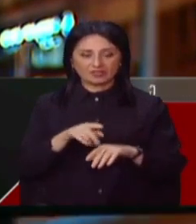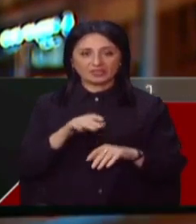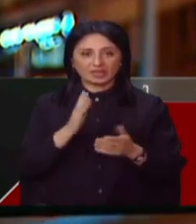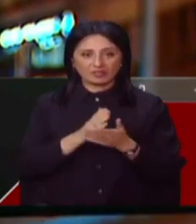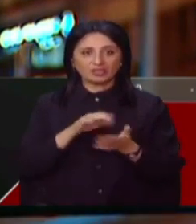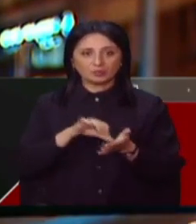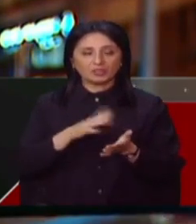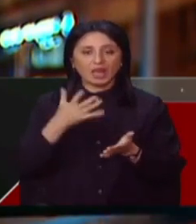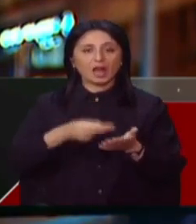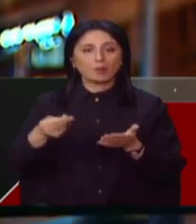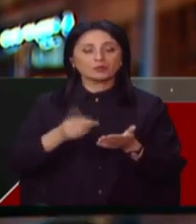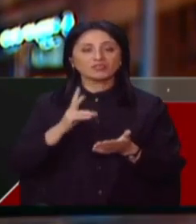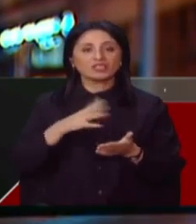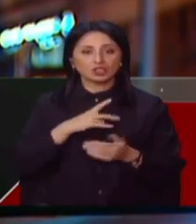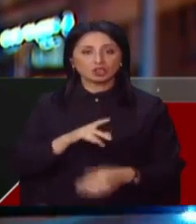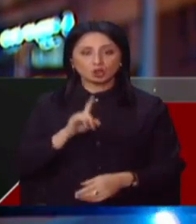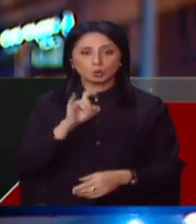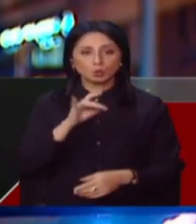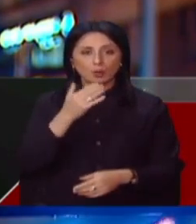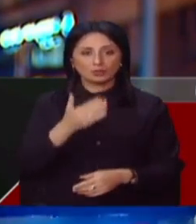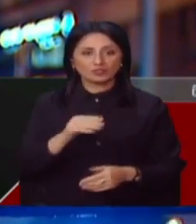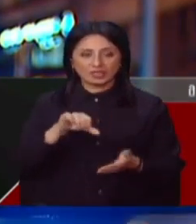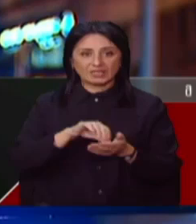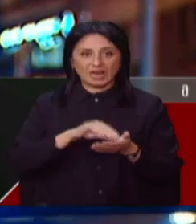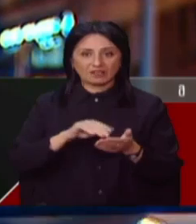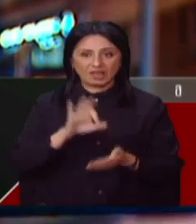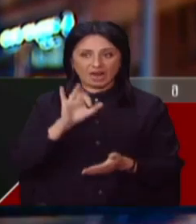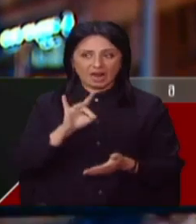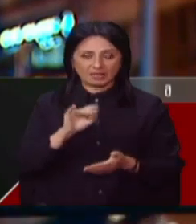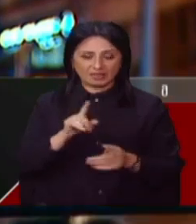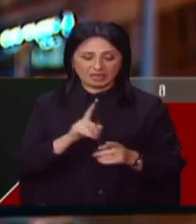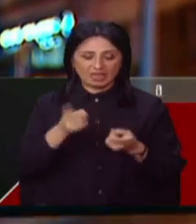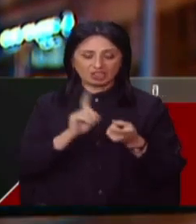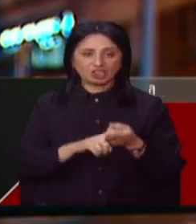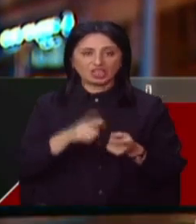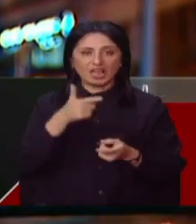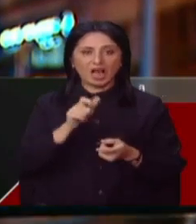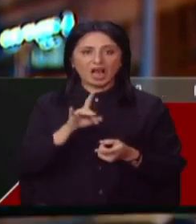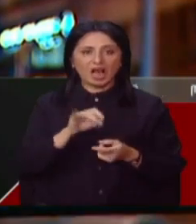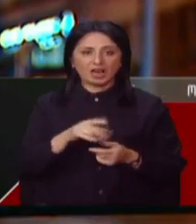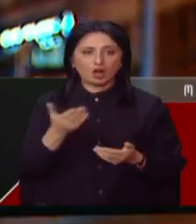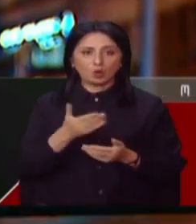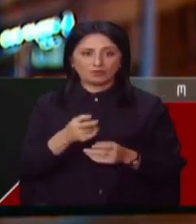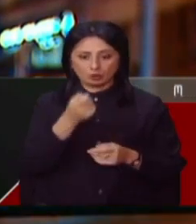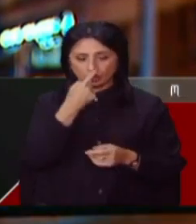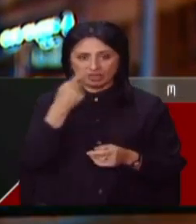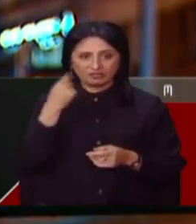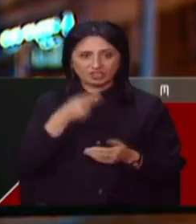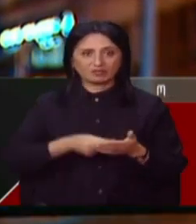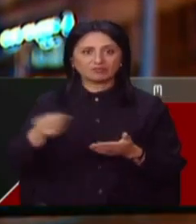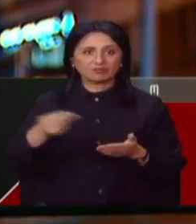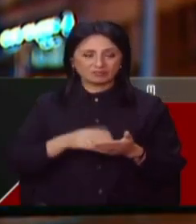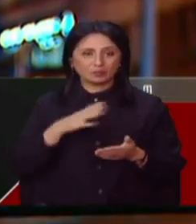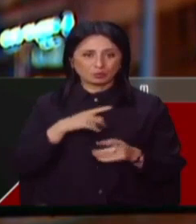წარმომადგენლები არიან სწორედ ხელმომწერები სალომე ზურაბიშვილის მიერ წარდგენილი ქარტიისა, რაც შეეხება გიორგი კახარიას, რომელმაც ცოტა ხნის წინ